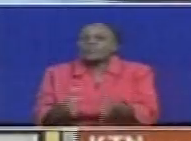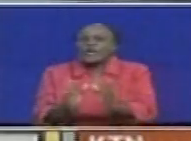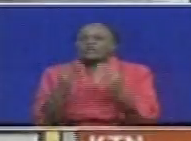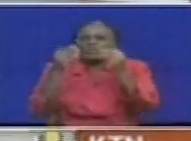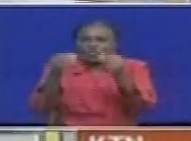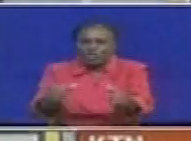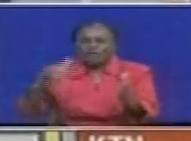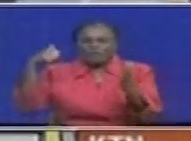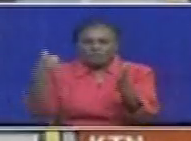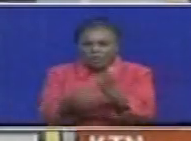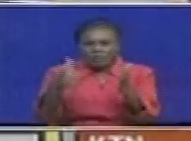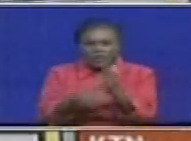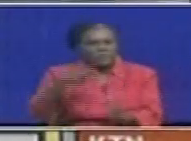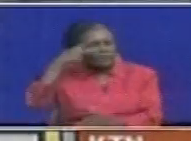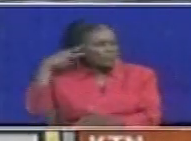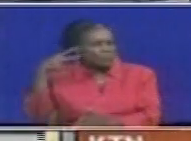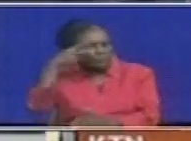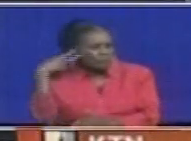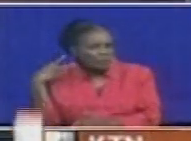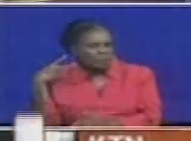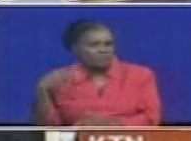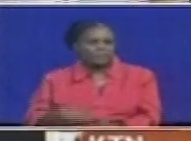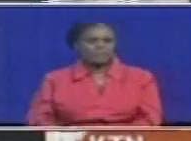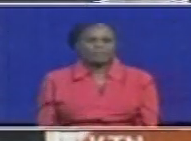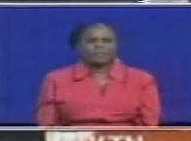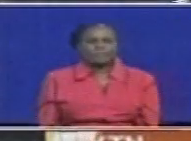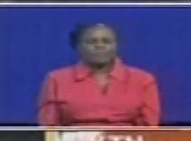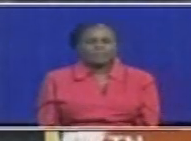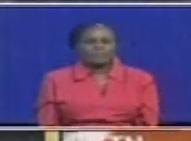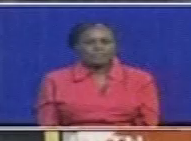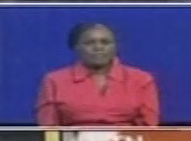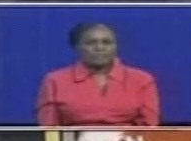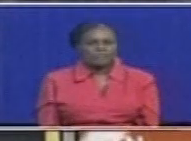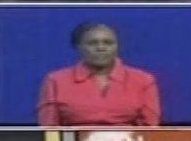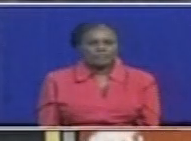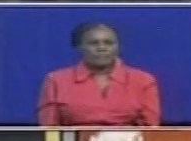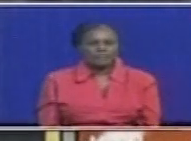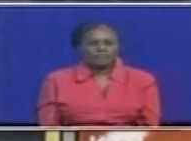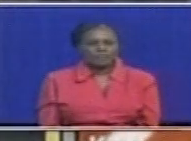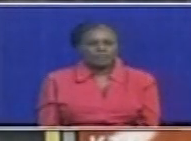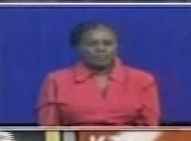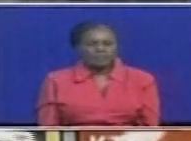kupambana na ugaidi. Mohamed Mahmud, KTN Leo, Nairobi.